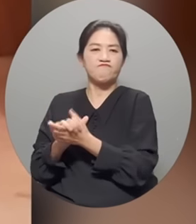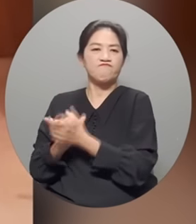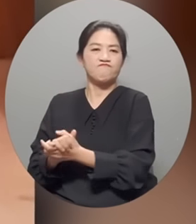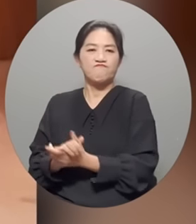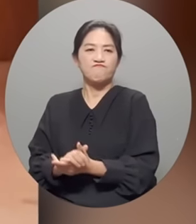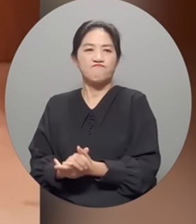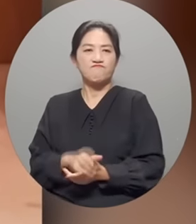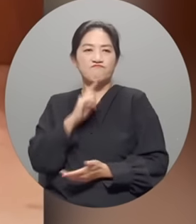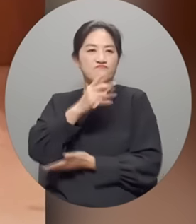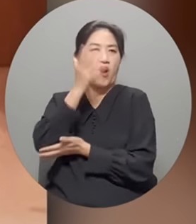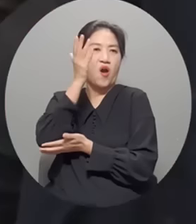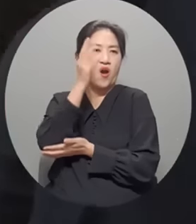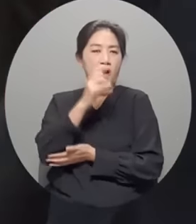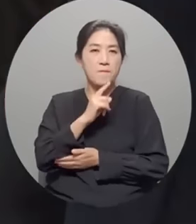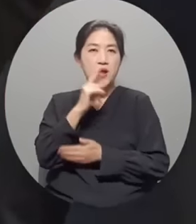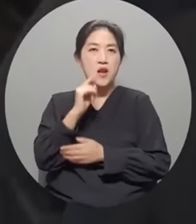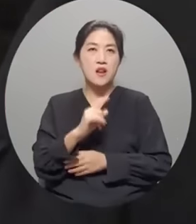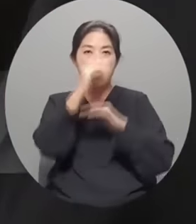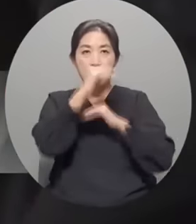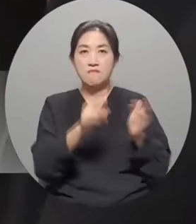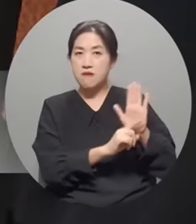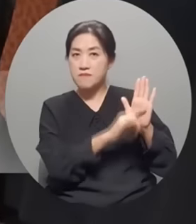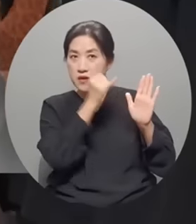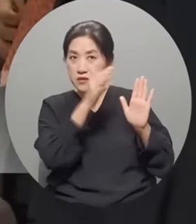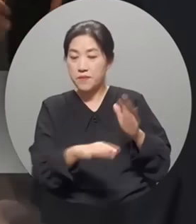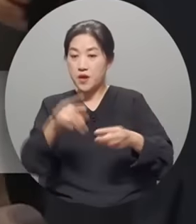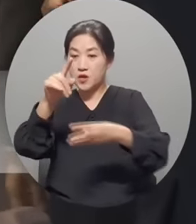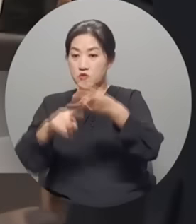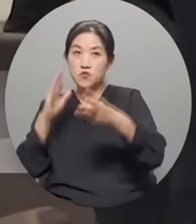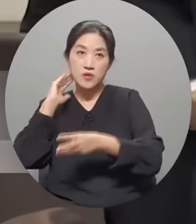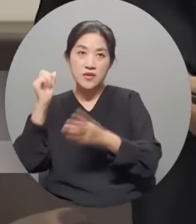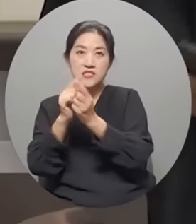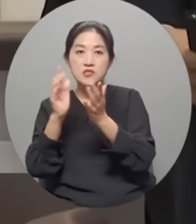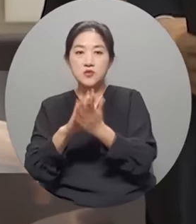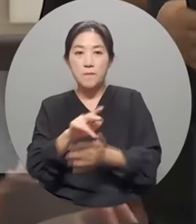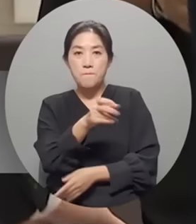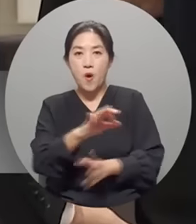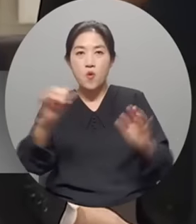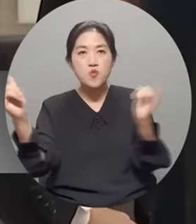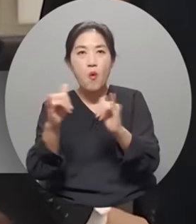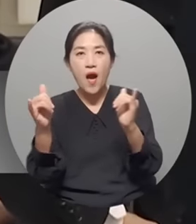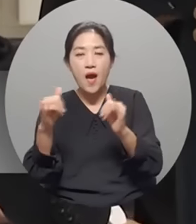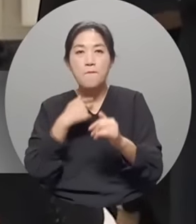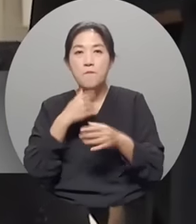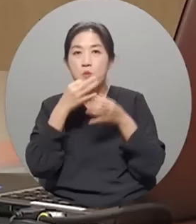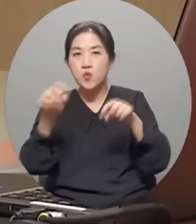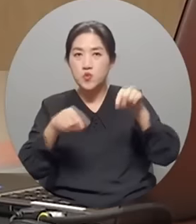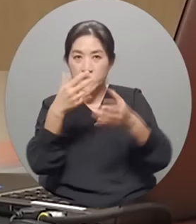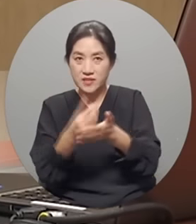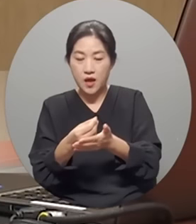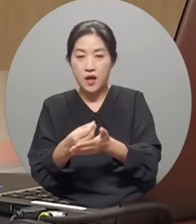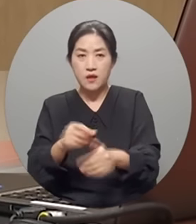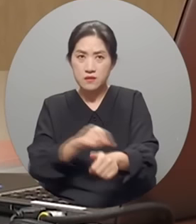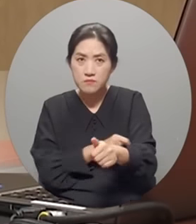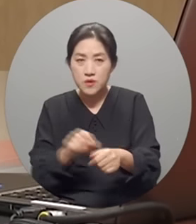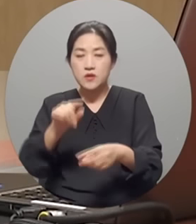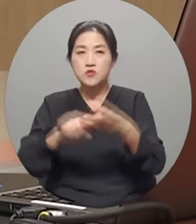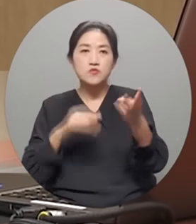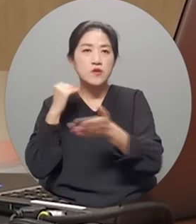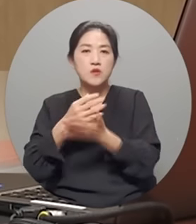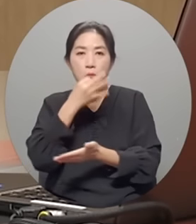대화는 수차례 공개됐지만 윤석열 대통령과 직접 통화한 대화, 특히 윤 대통령의 목소리가 공개된